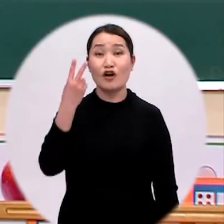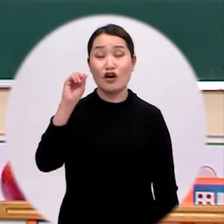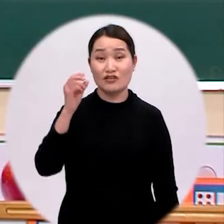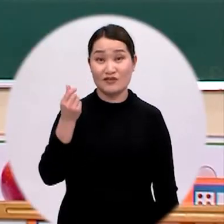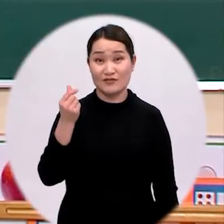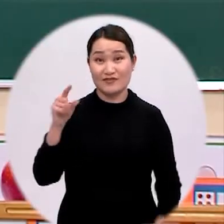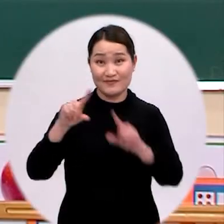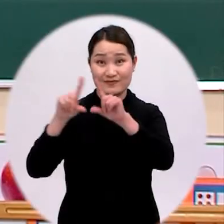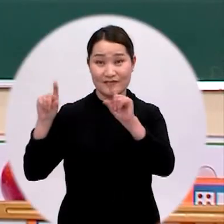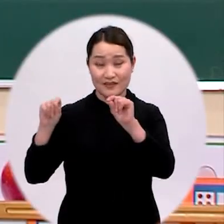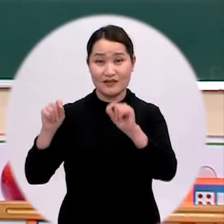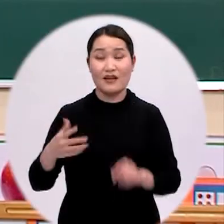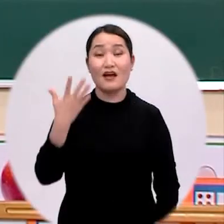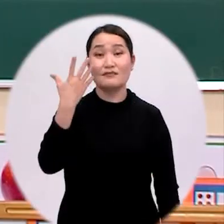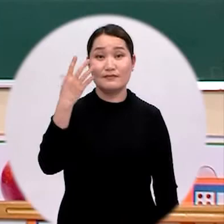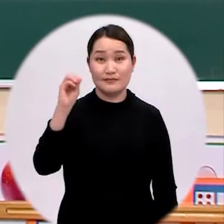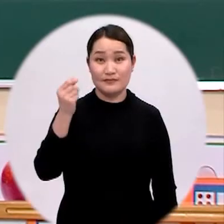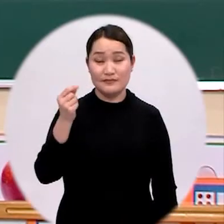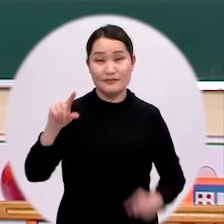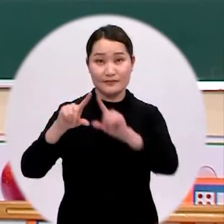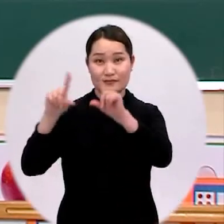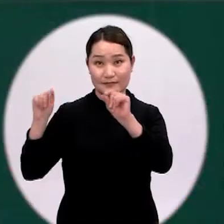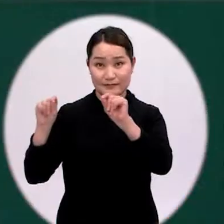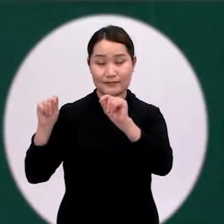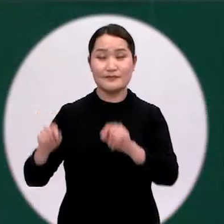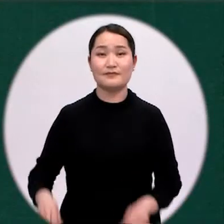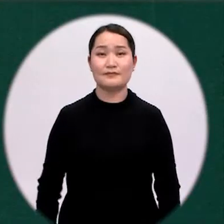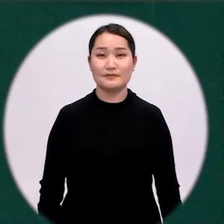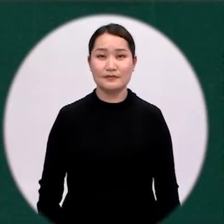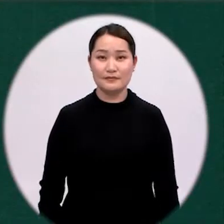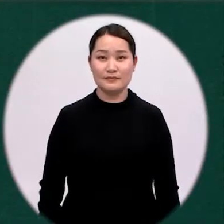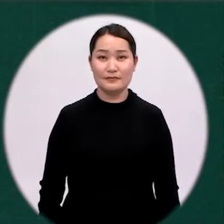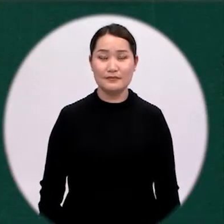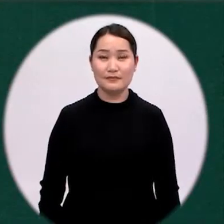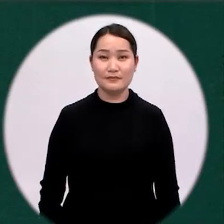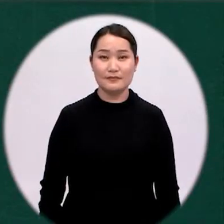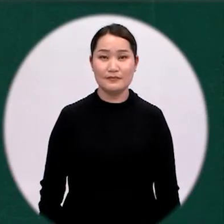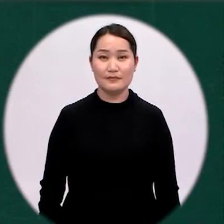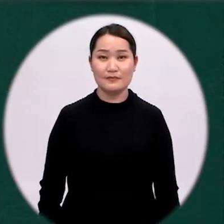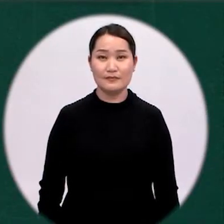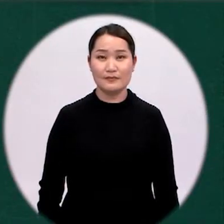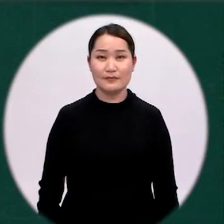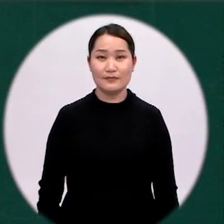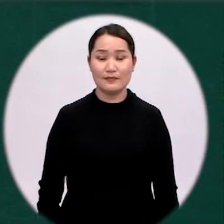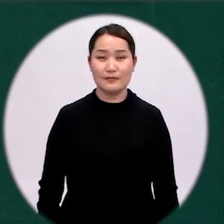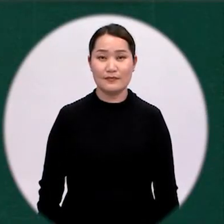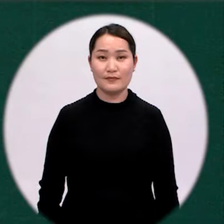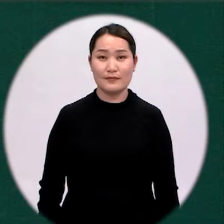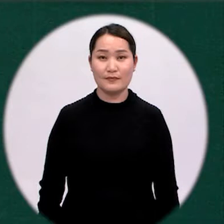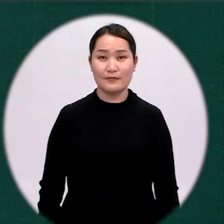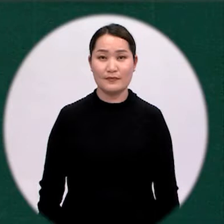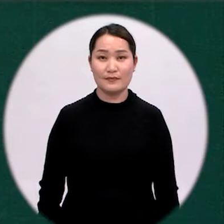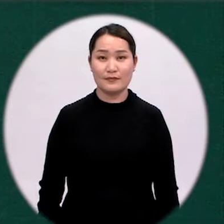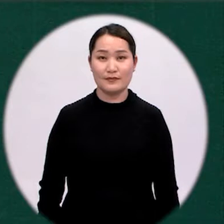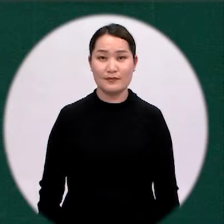дэвсгэр, хавтын дэвсгэр тавина. Тийм ээ, сая дэлгэцэн дээр байсан 20 төгрөний үнэтэй